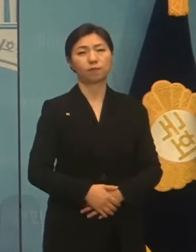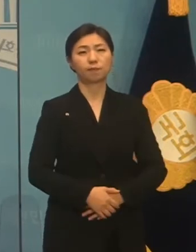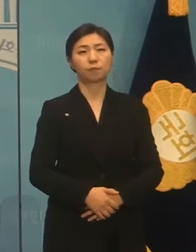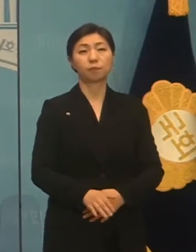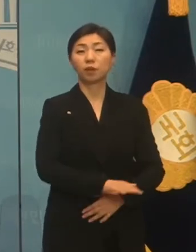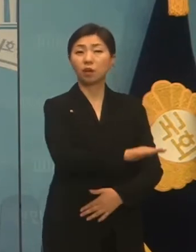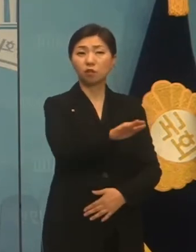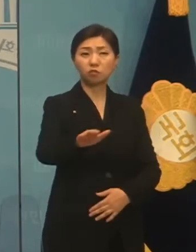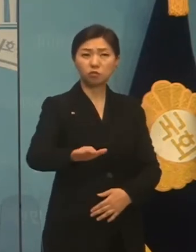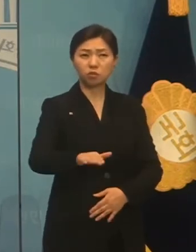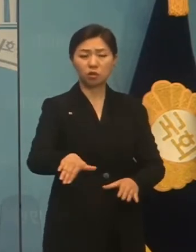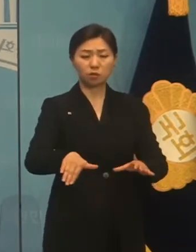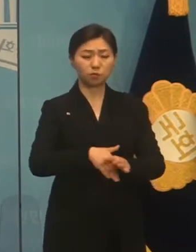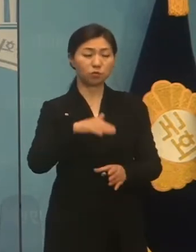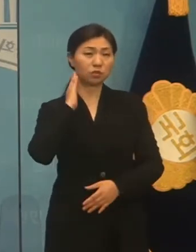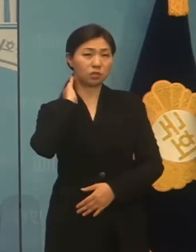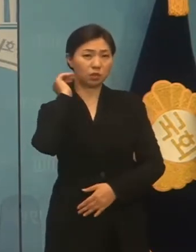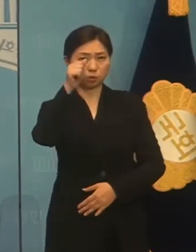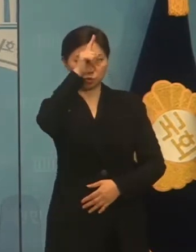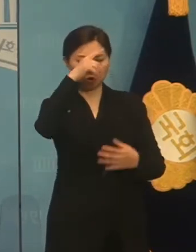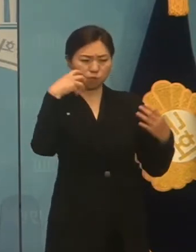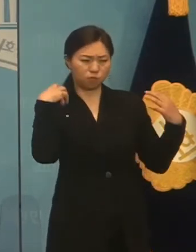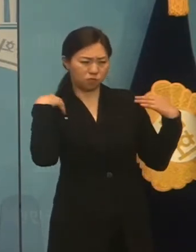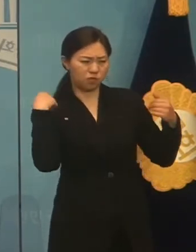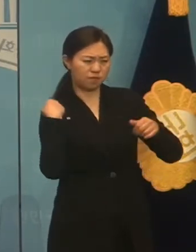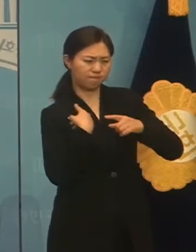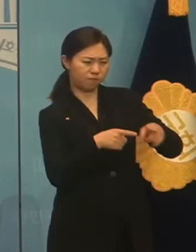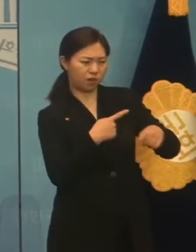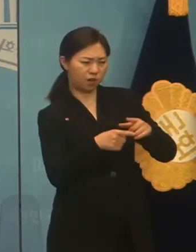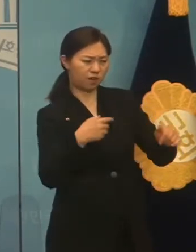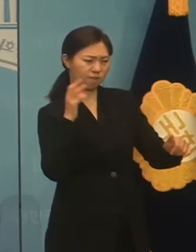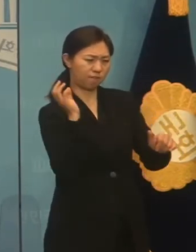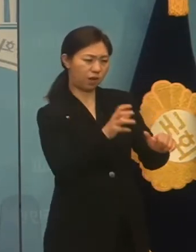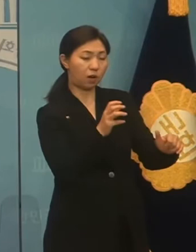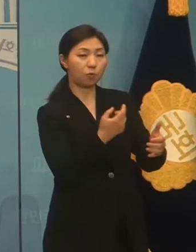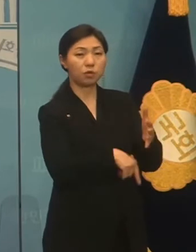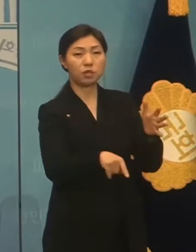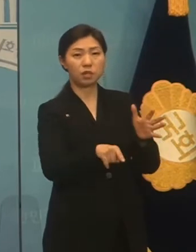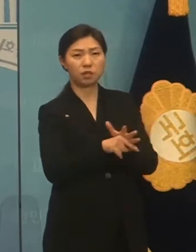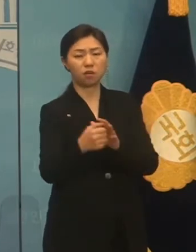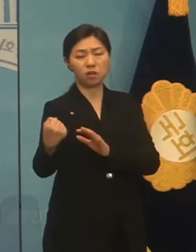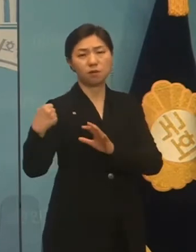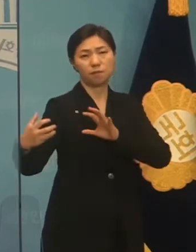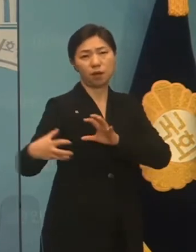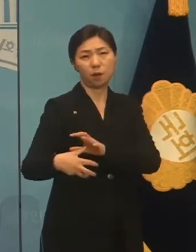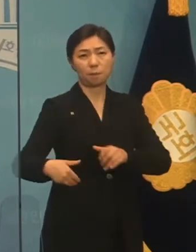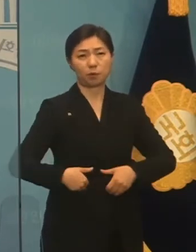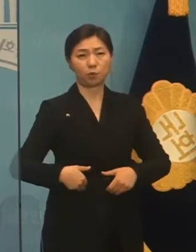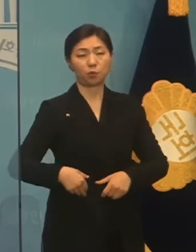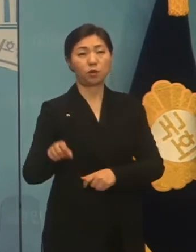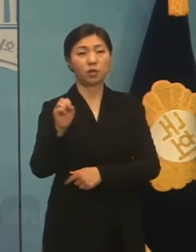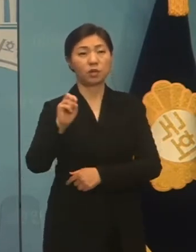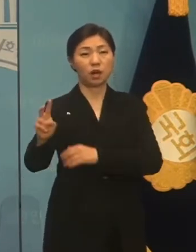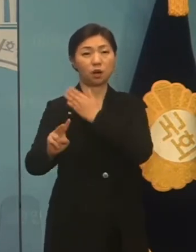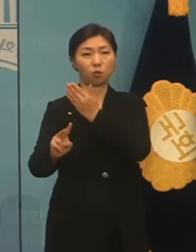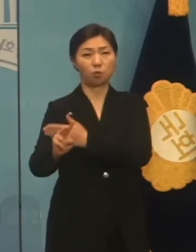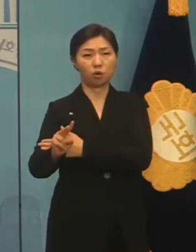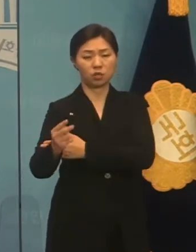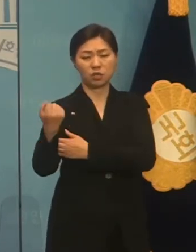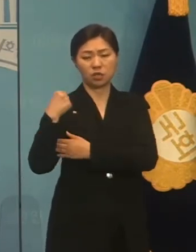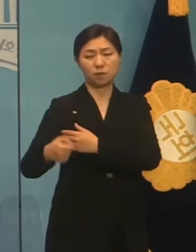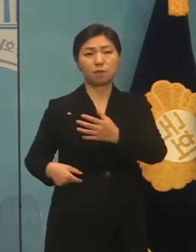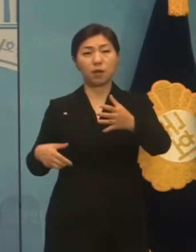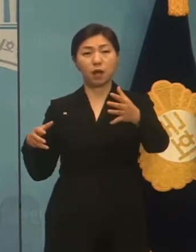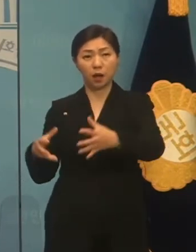우리는 문재인 정권 심판을 위해 단합해야 합니다. 우리 국민들은 범약의 함께 힘을